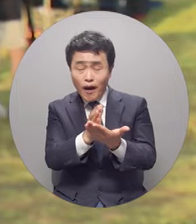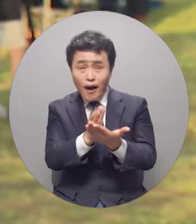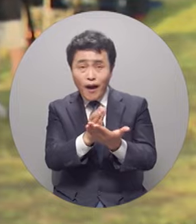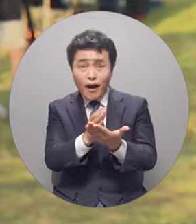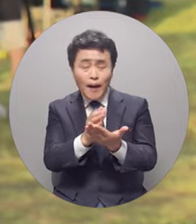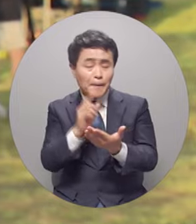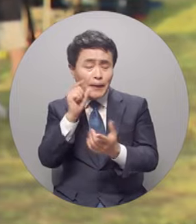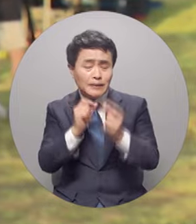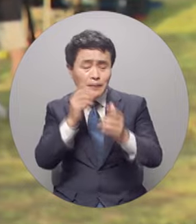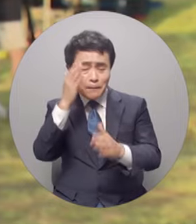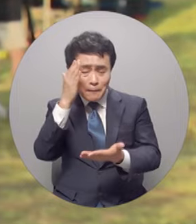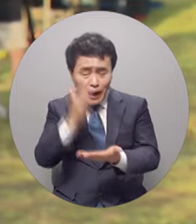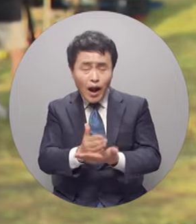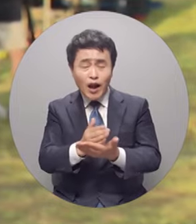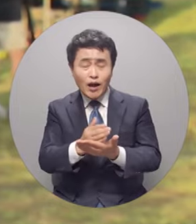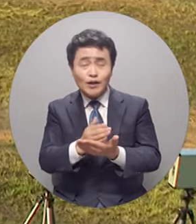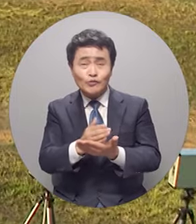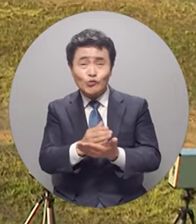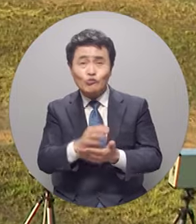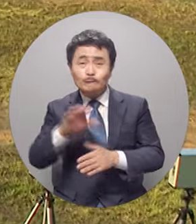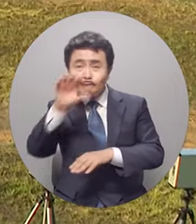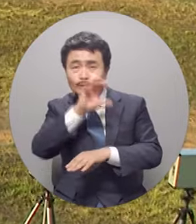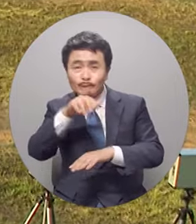만큼 일찍부터 하루가 시작됩니다.